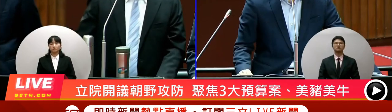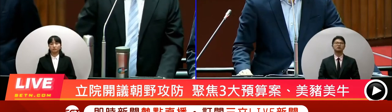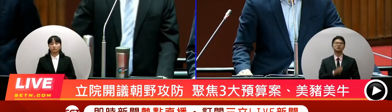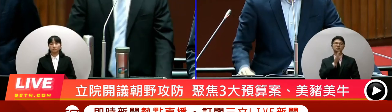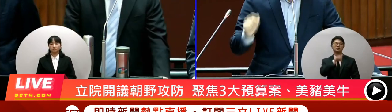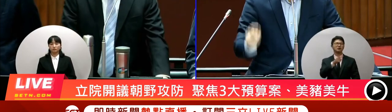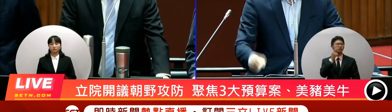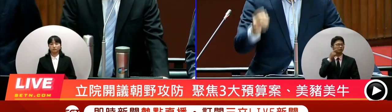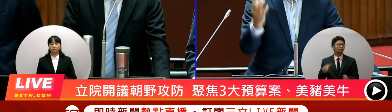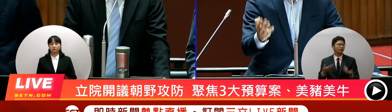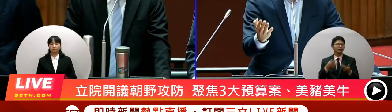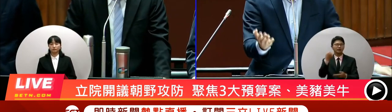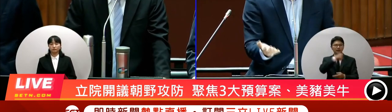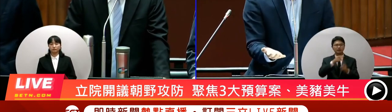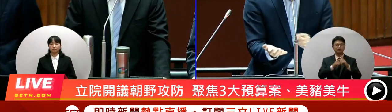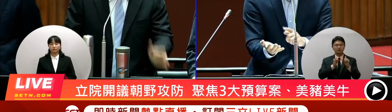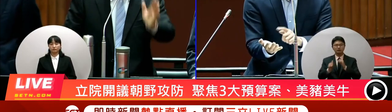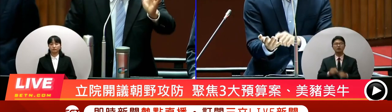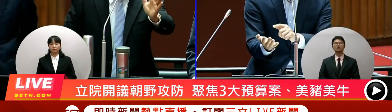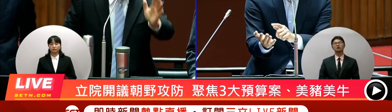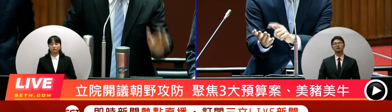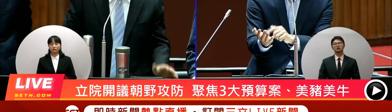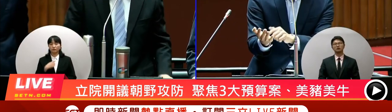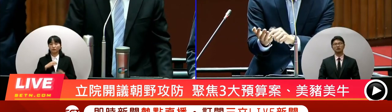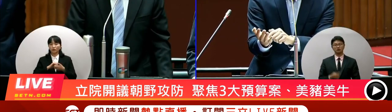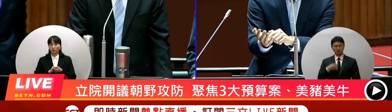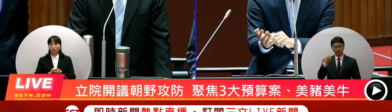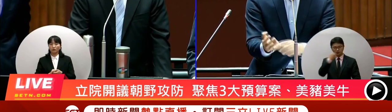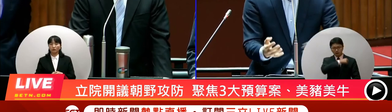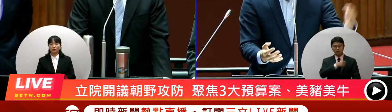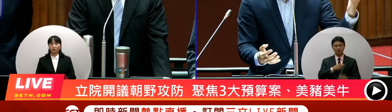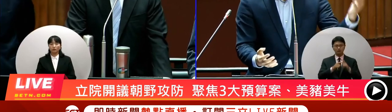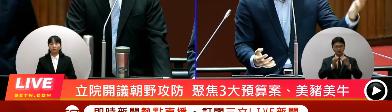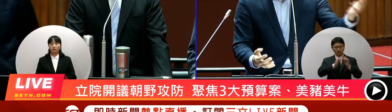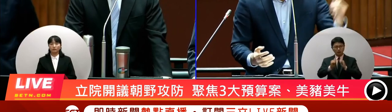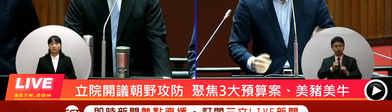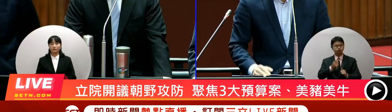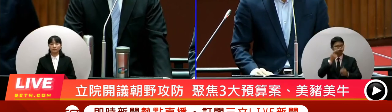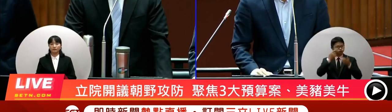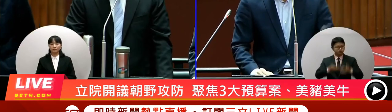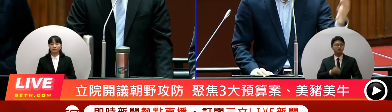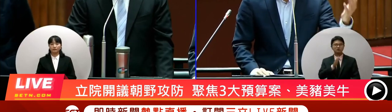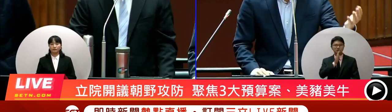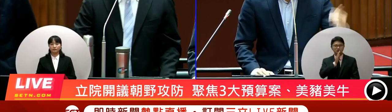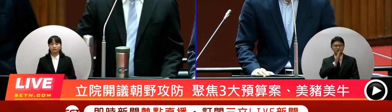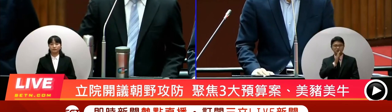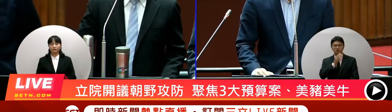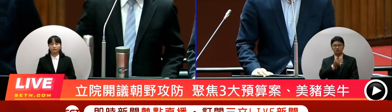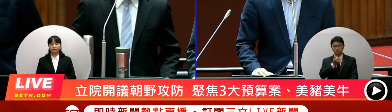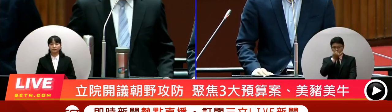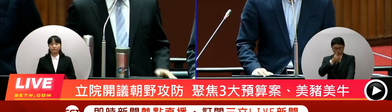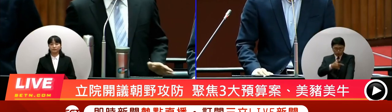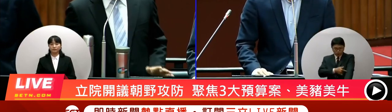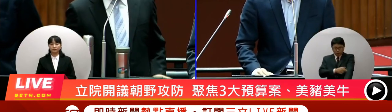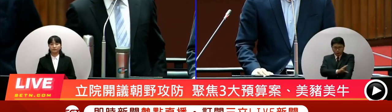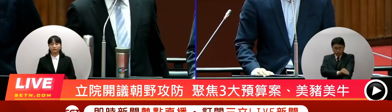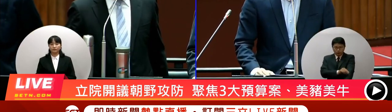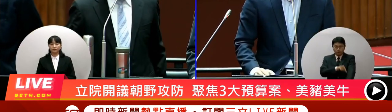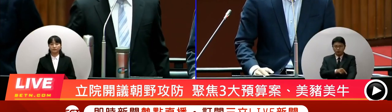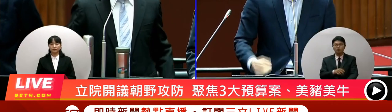的智商台湾人要知道到底有没有含瘦肉精你不要再骗民众说我标产地人民就可以选